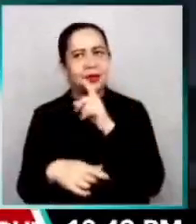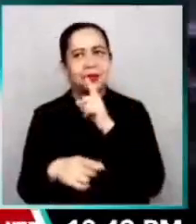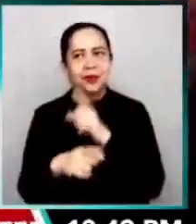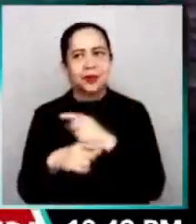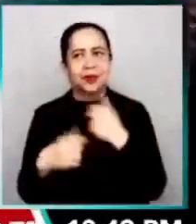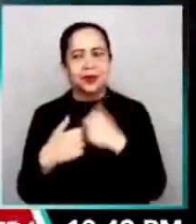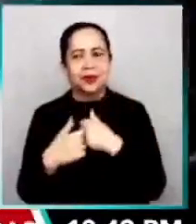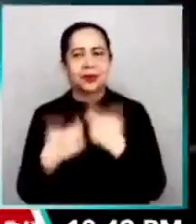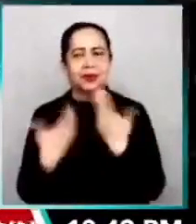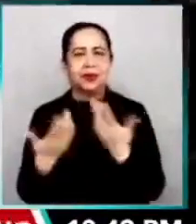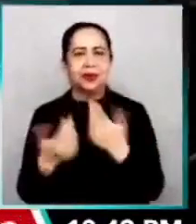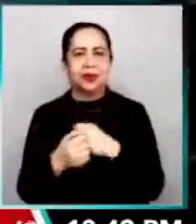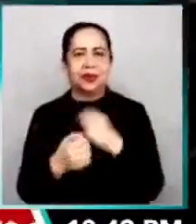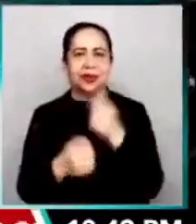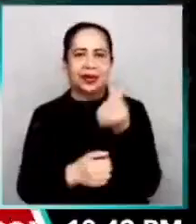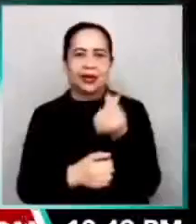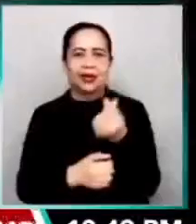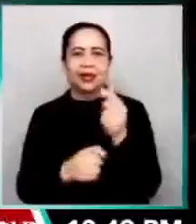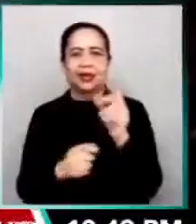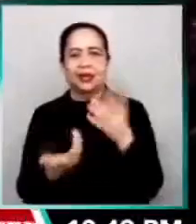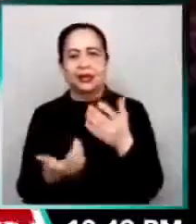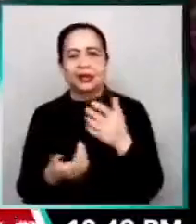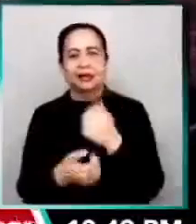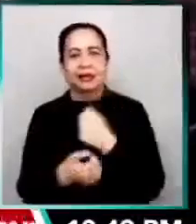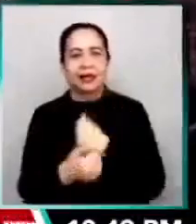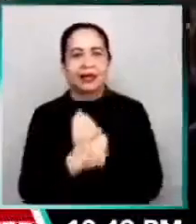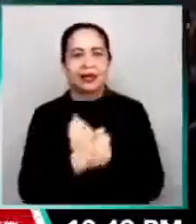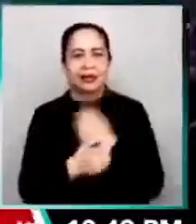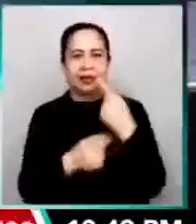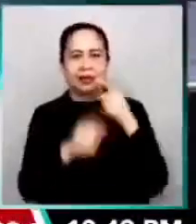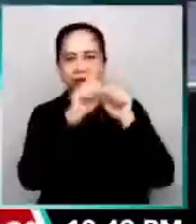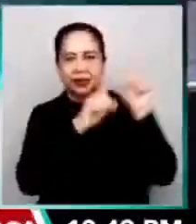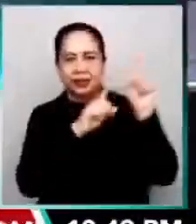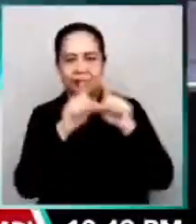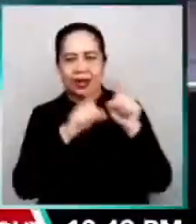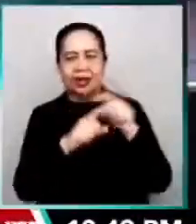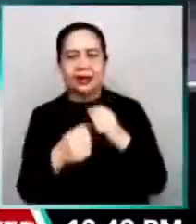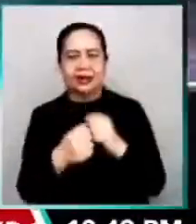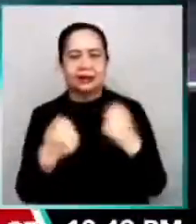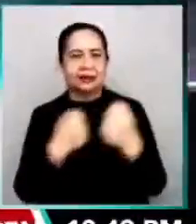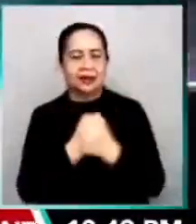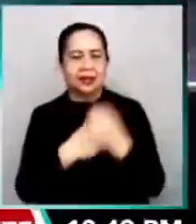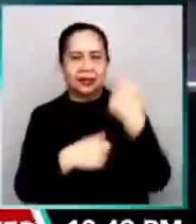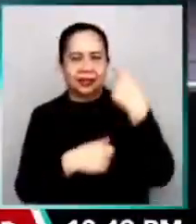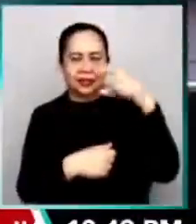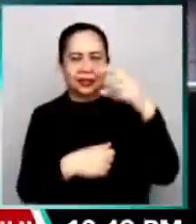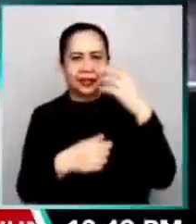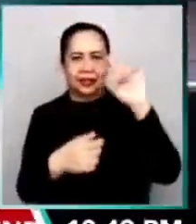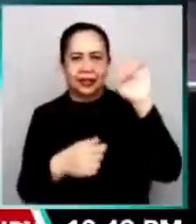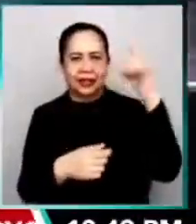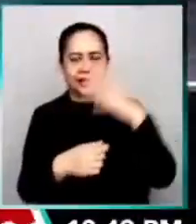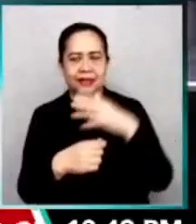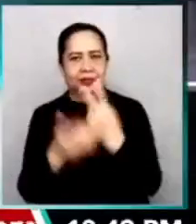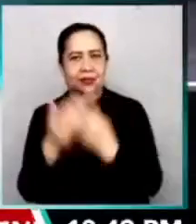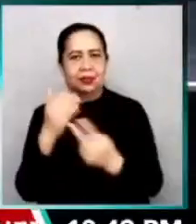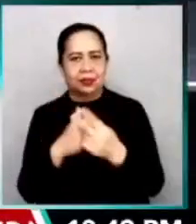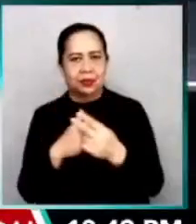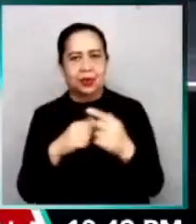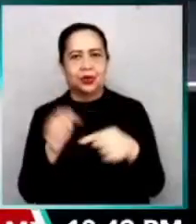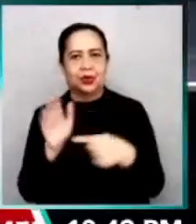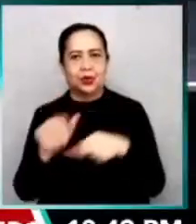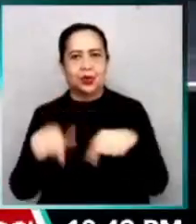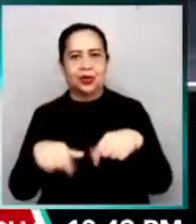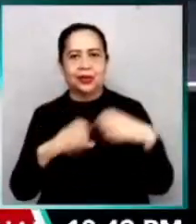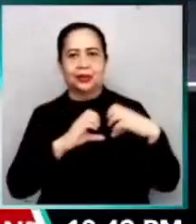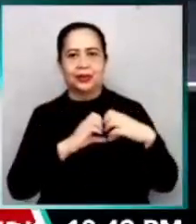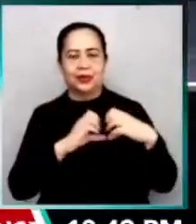pinabidahang K-drama gaya ng My Love from the Star at Moon Embracing the Sun na parehong ipinalabas sa Kapuso Network.